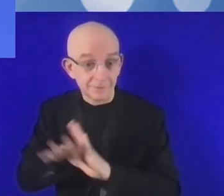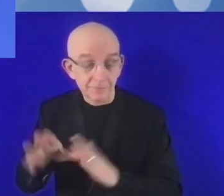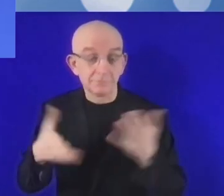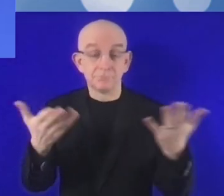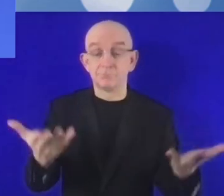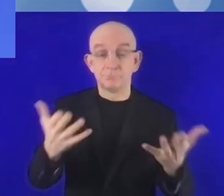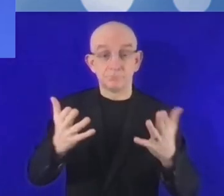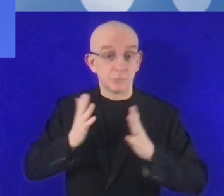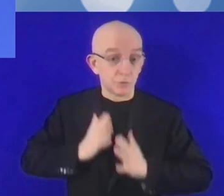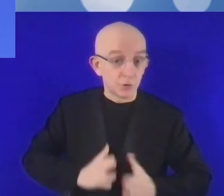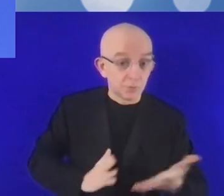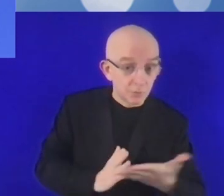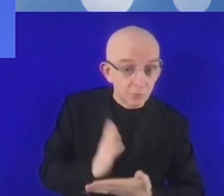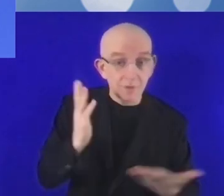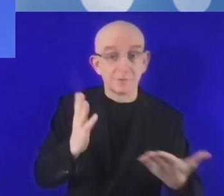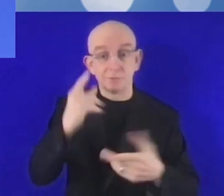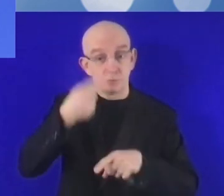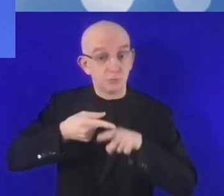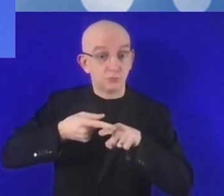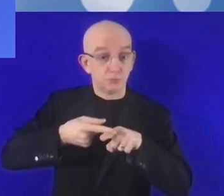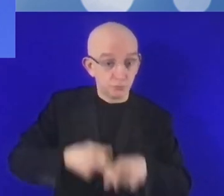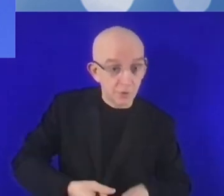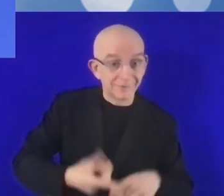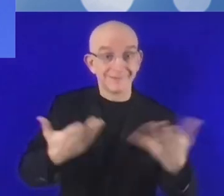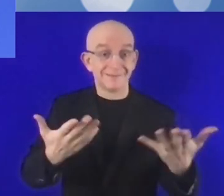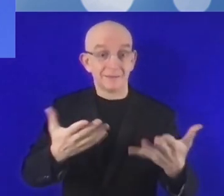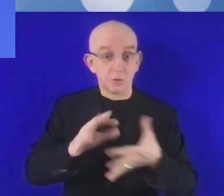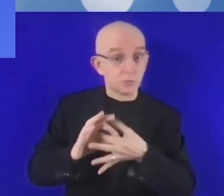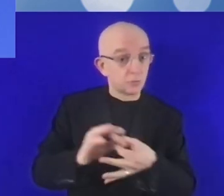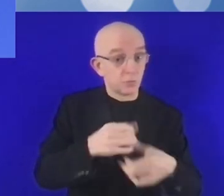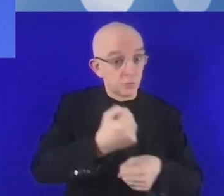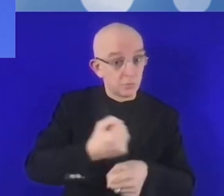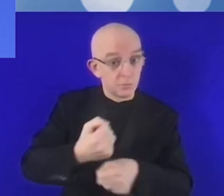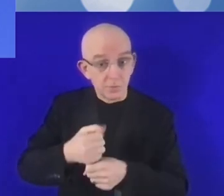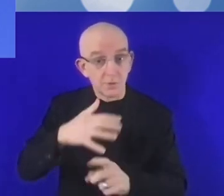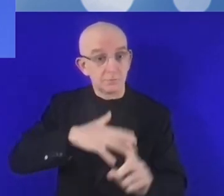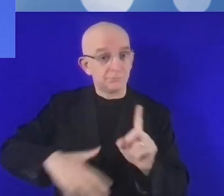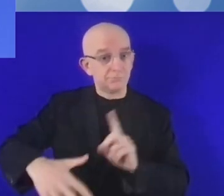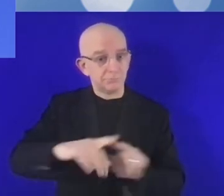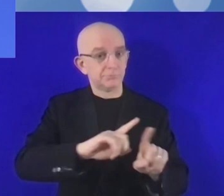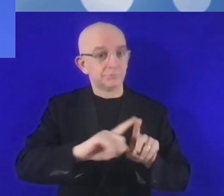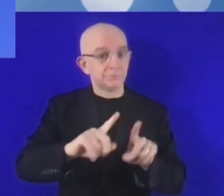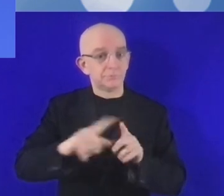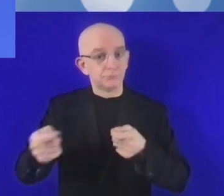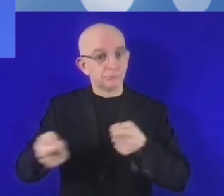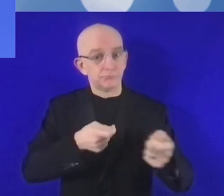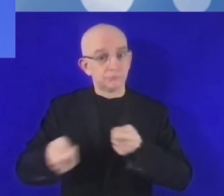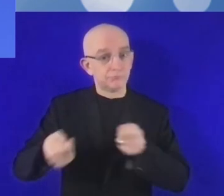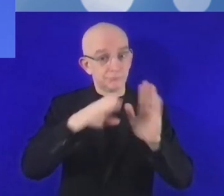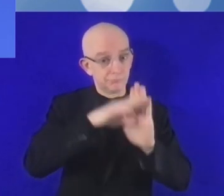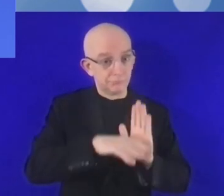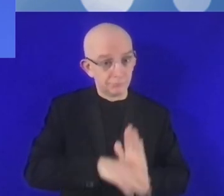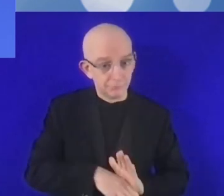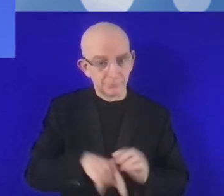интернету, общественного, экономического развития, обеспечения уважения к правам человека, взаимодоверию